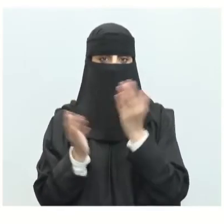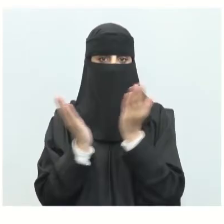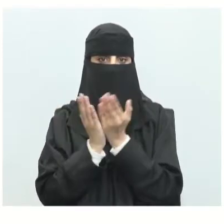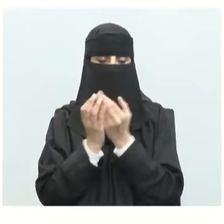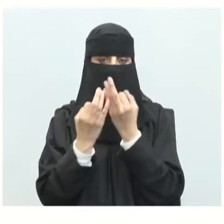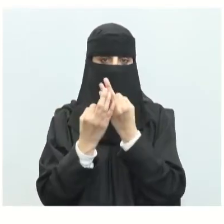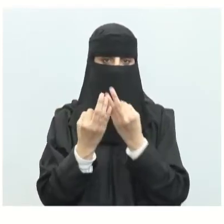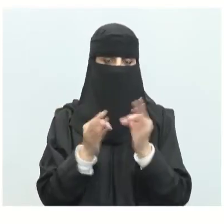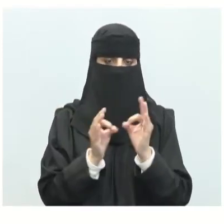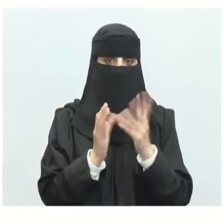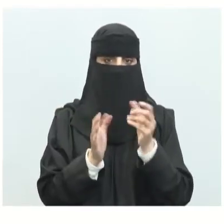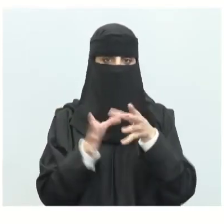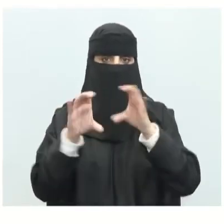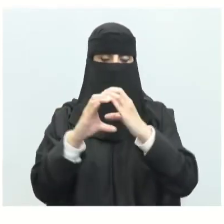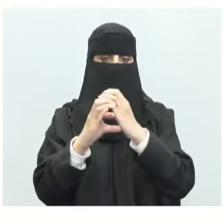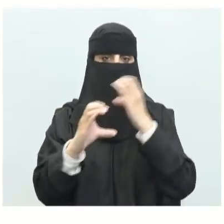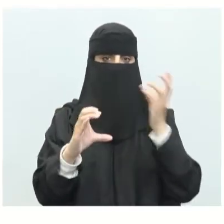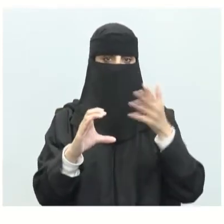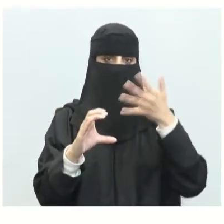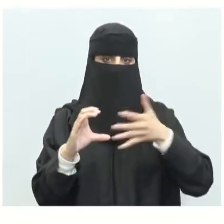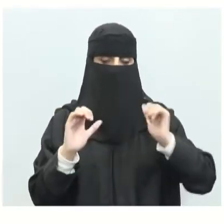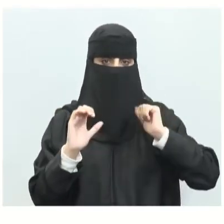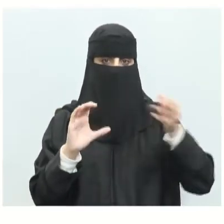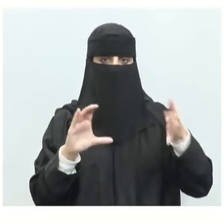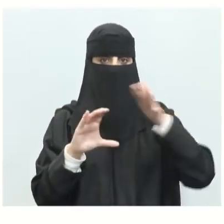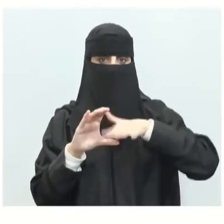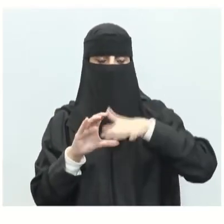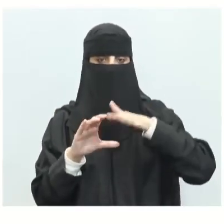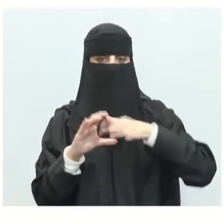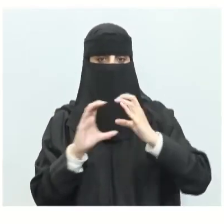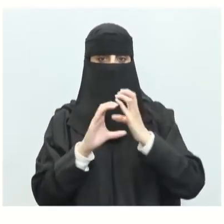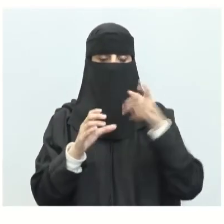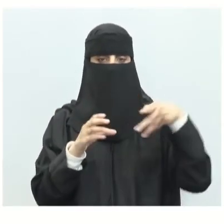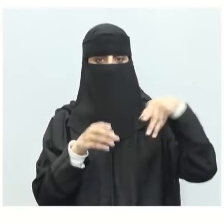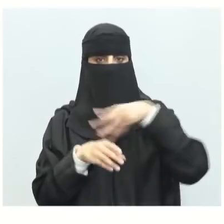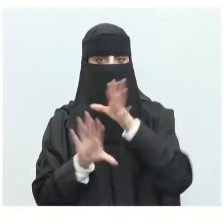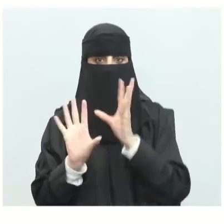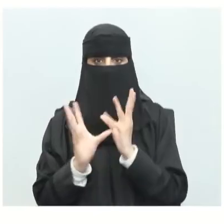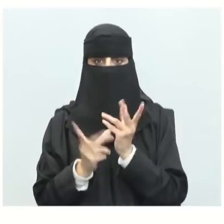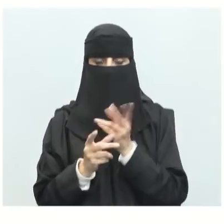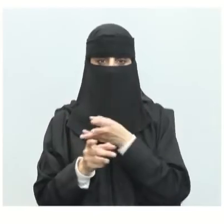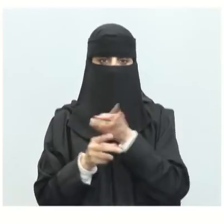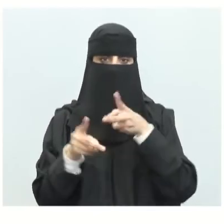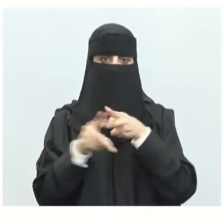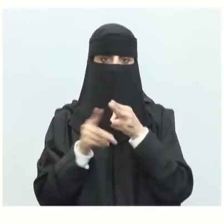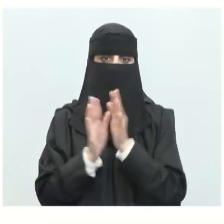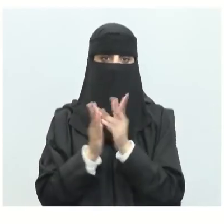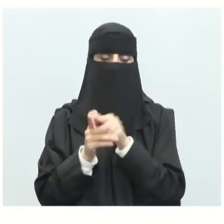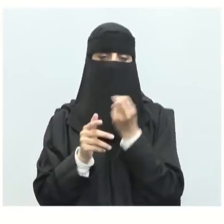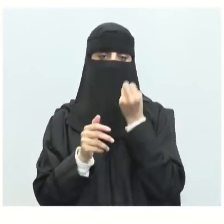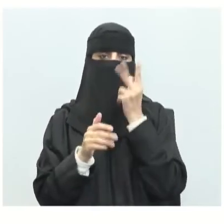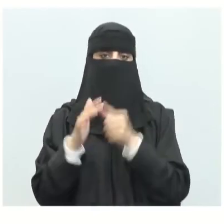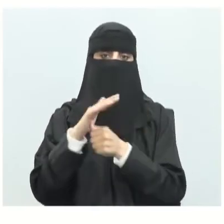اذا هذه هي الفكره الاولى وهذه هي الفكره الرئيسه الاولى الفكره تتحدث